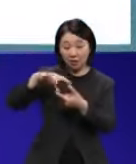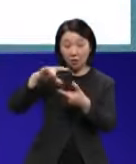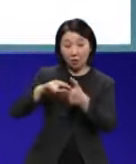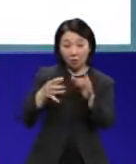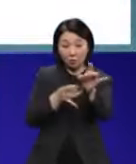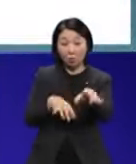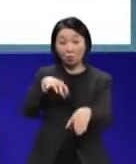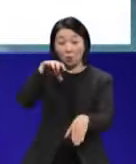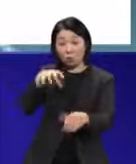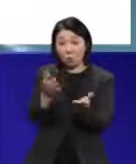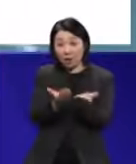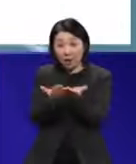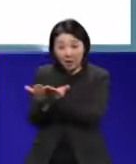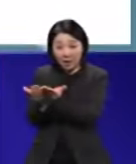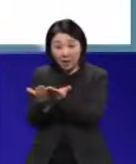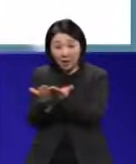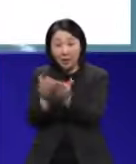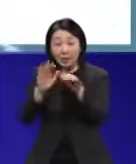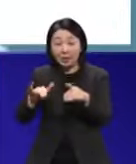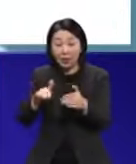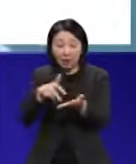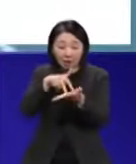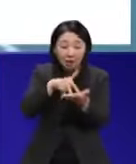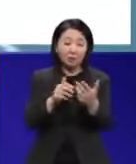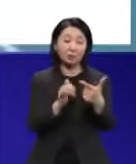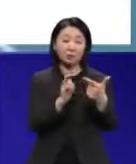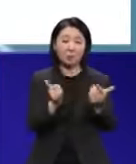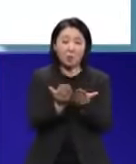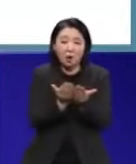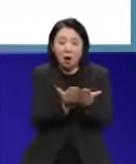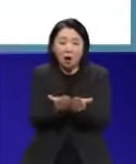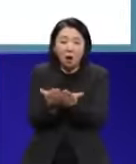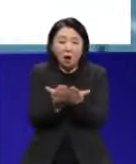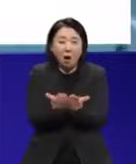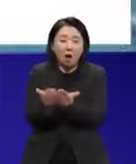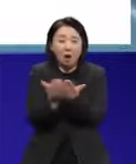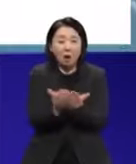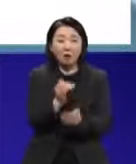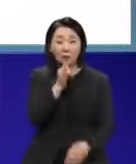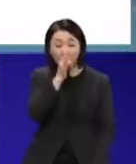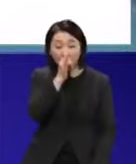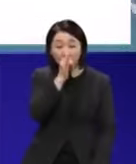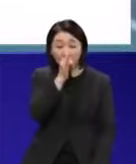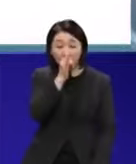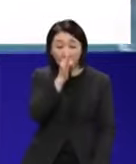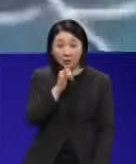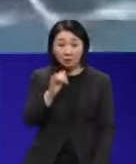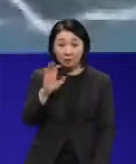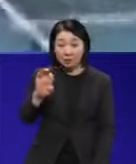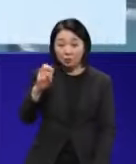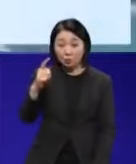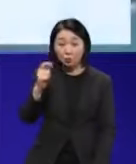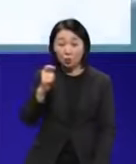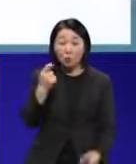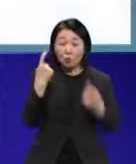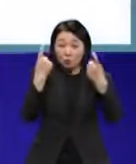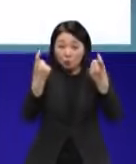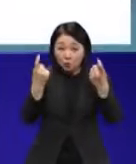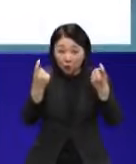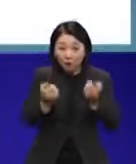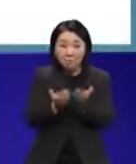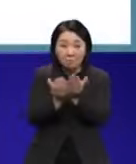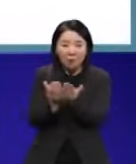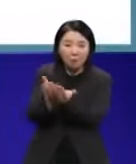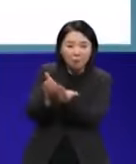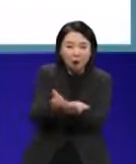오곡도 인근 바다에서 승객 여섯명이 탄 배가 표류하기 시작했습니다 29톤 급 유람선 스크루가 물에